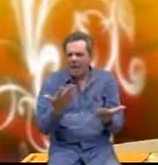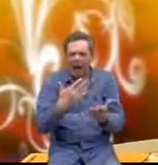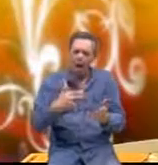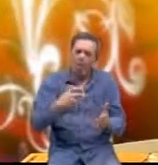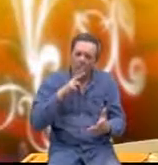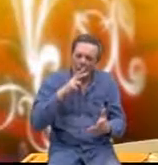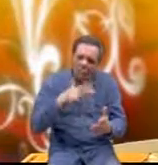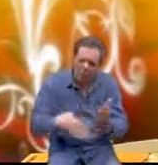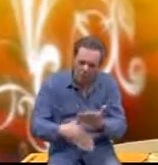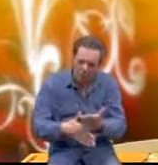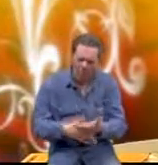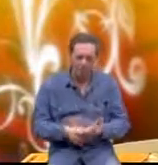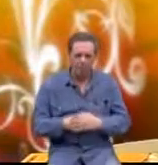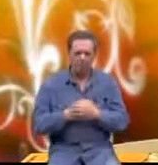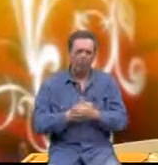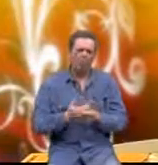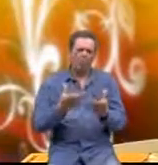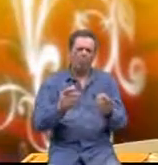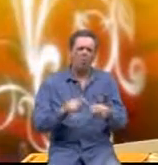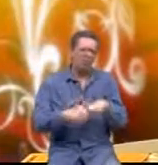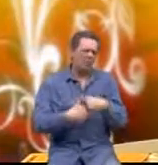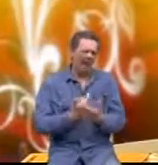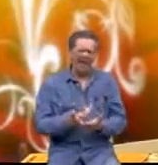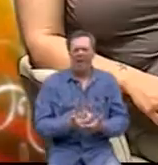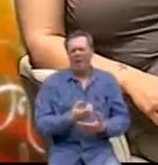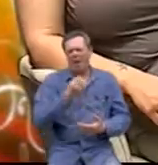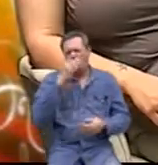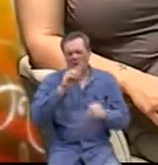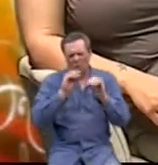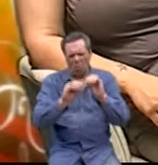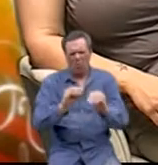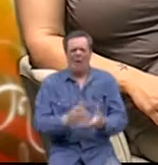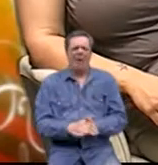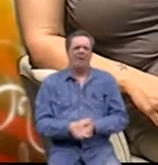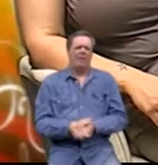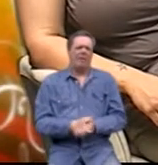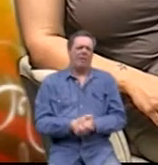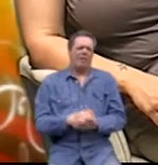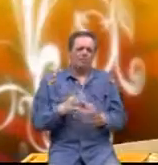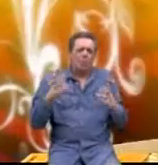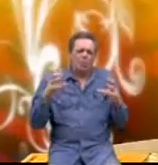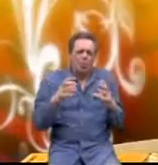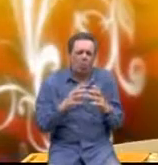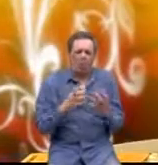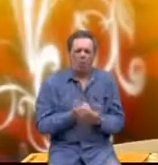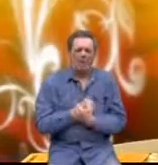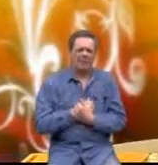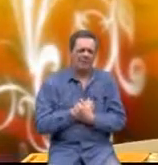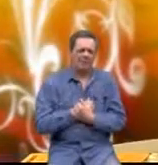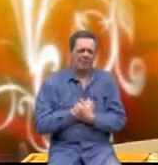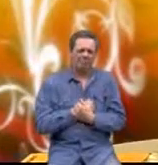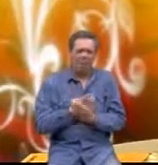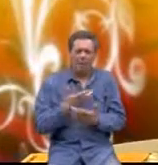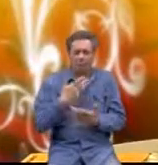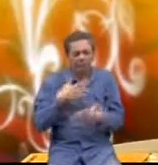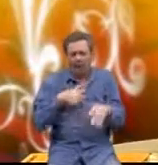to vrlo normalnim i zdravim. Puno je tu frustracija, lošeg odgoja, ajmo reći, skučenog, introvertnog, da ljudi se i